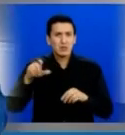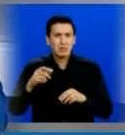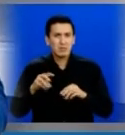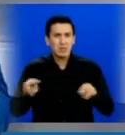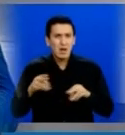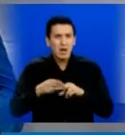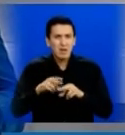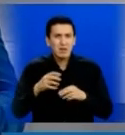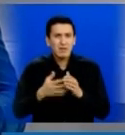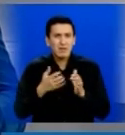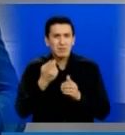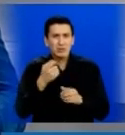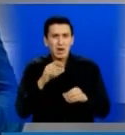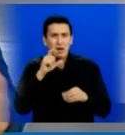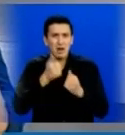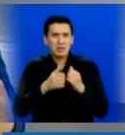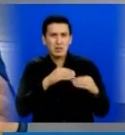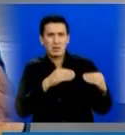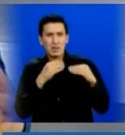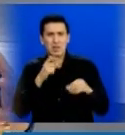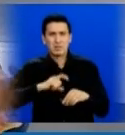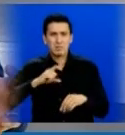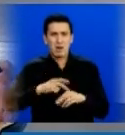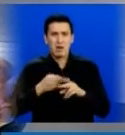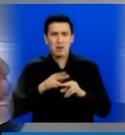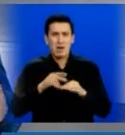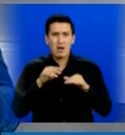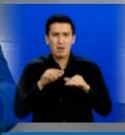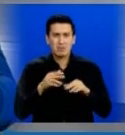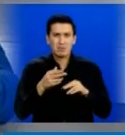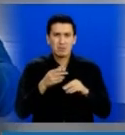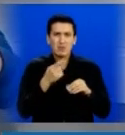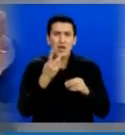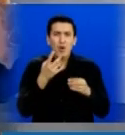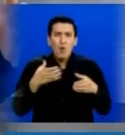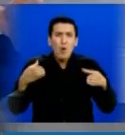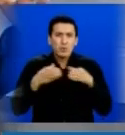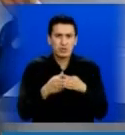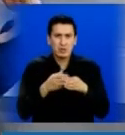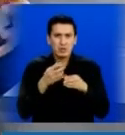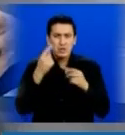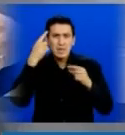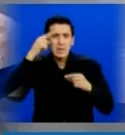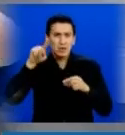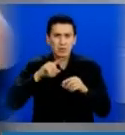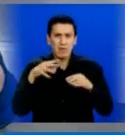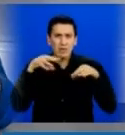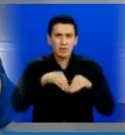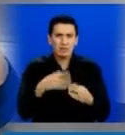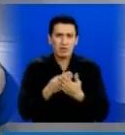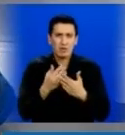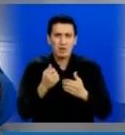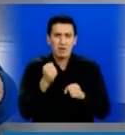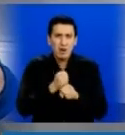Просто каждый немного тянет на себя это одеяло. То есть нужна некая общая идея, в которую они могли бы вложить свой потенциал,